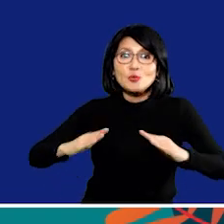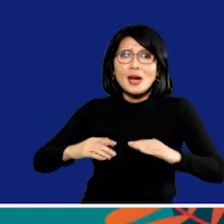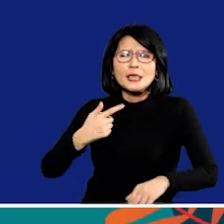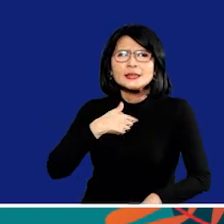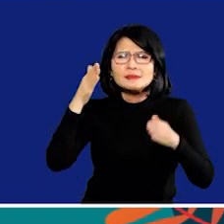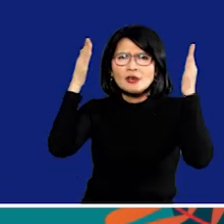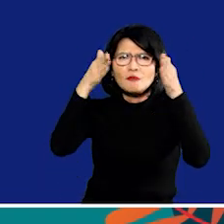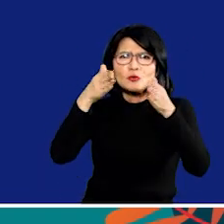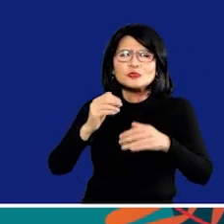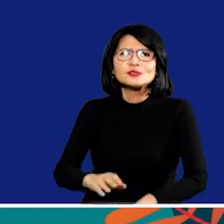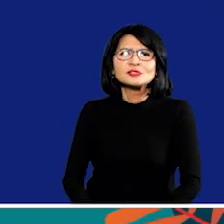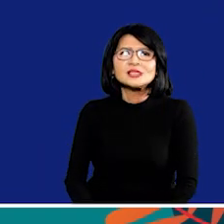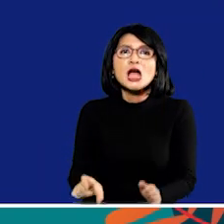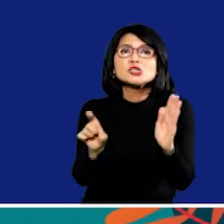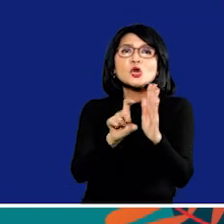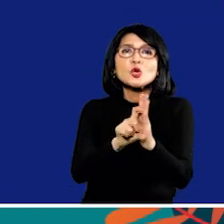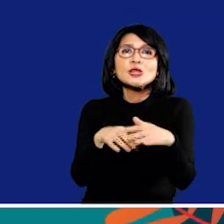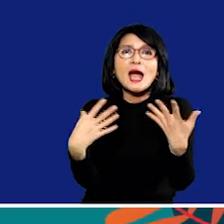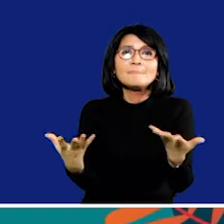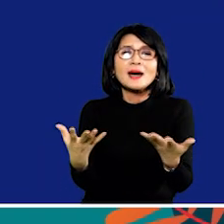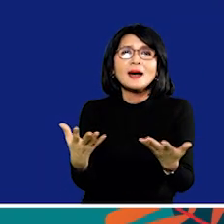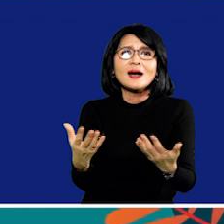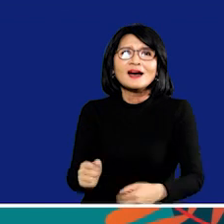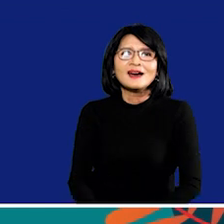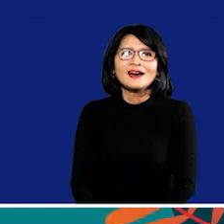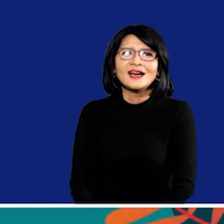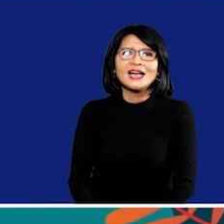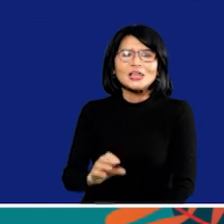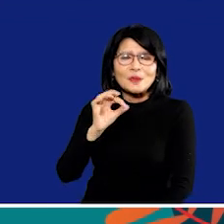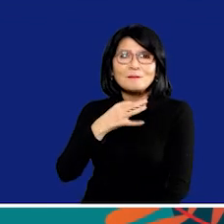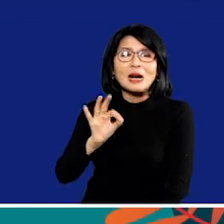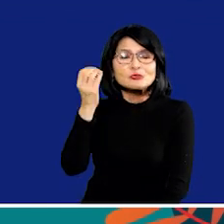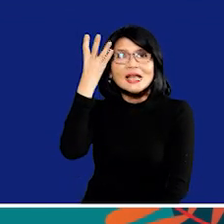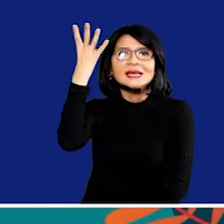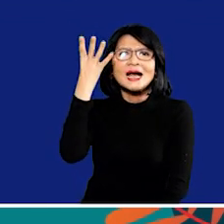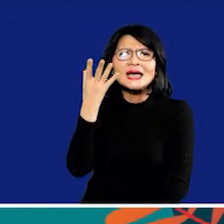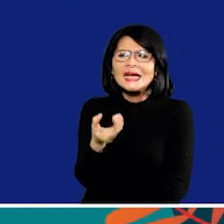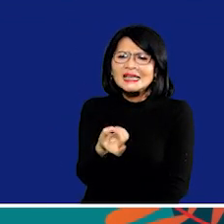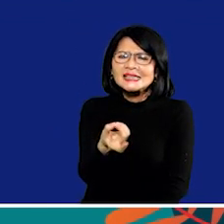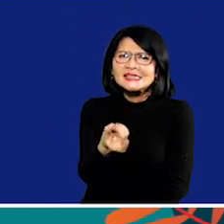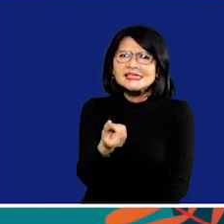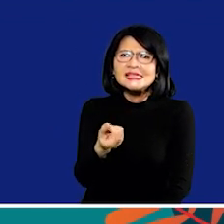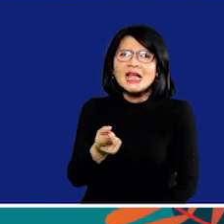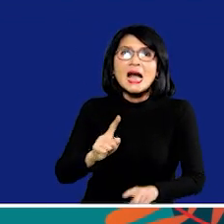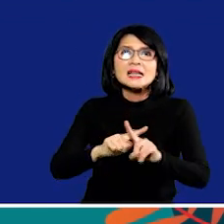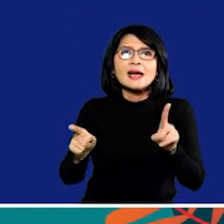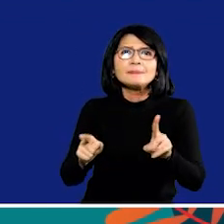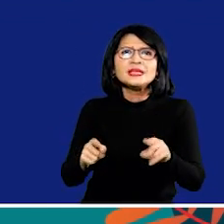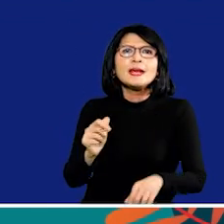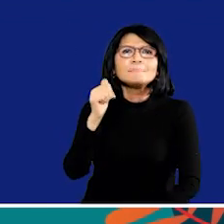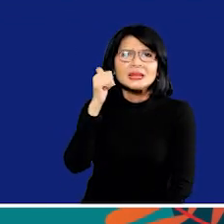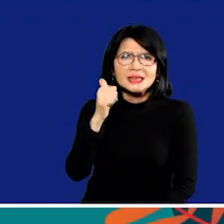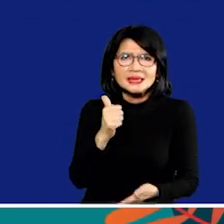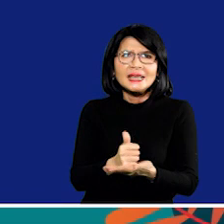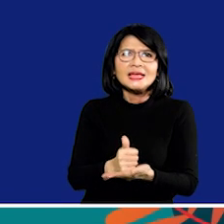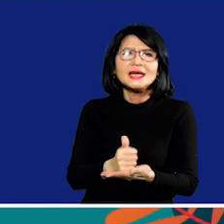bisa lebih fokus lah, Pak. Bisa kasih contoh nggak suatu hal yang Rido baru sadar? Hal yang kecil tapi ternyata karena masa COVID